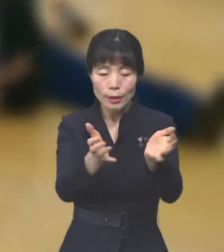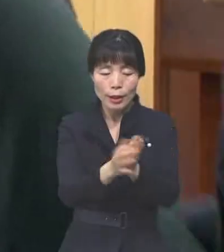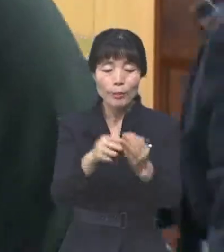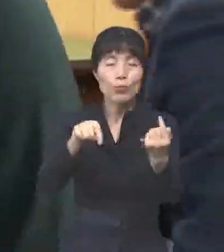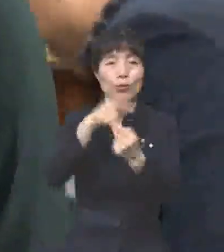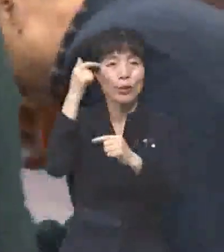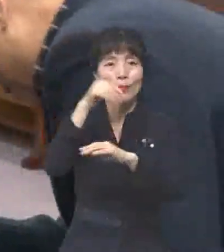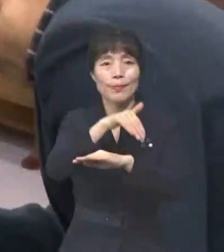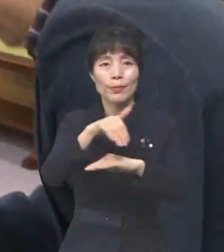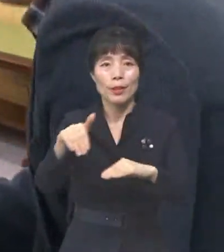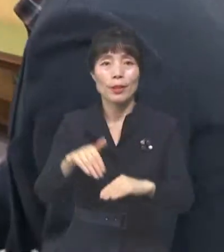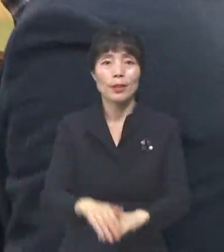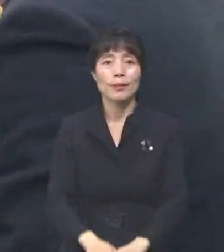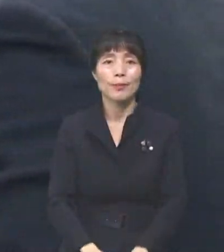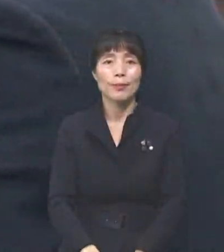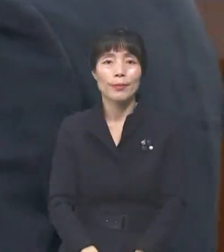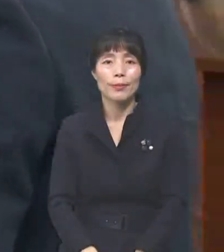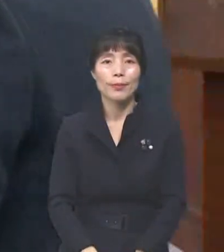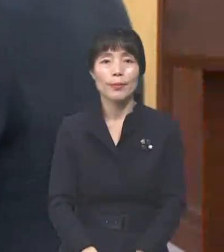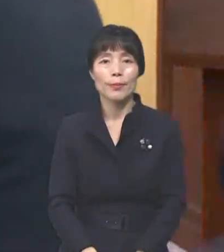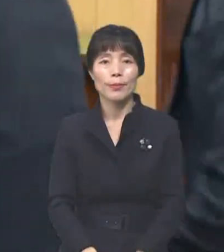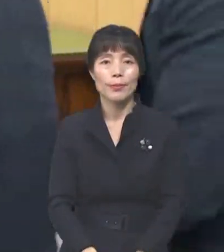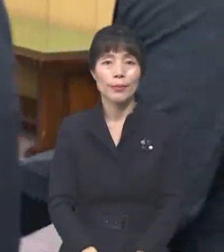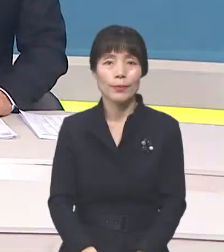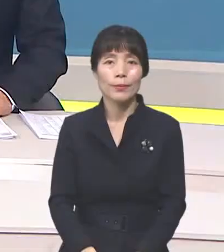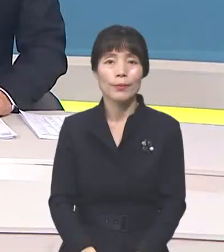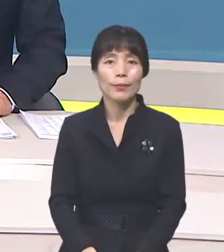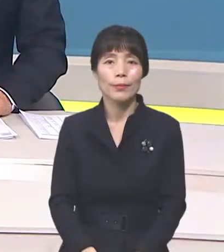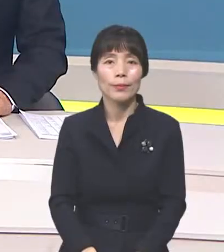방침입니다. 피브로드 뉴스 배상민입니다.